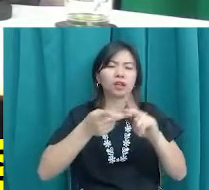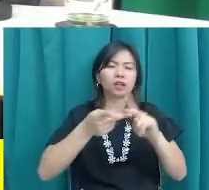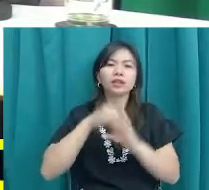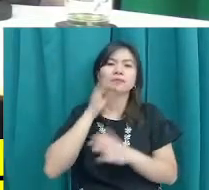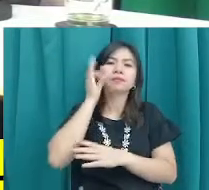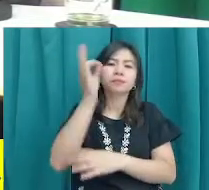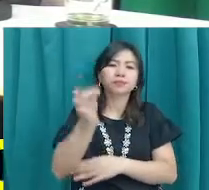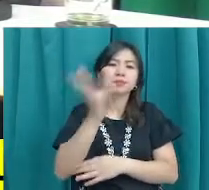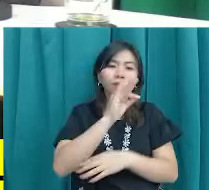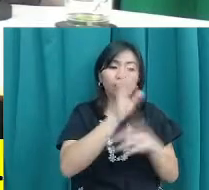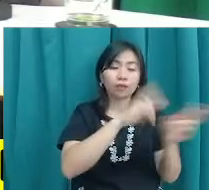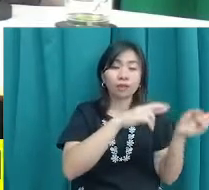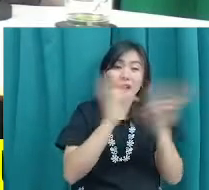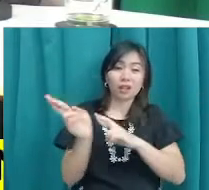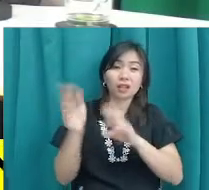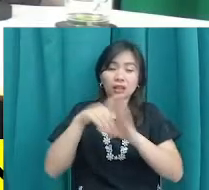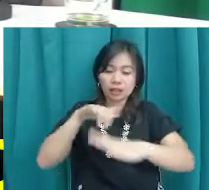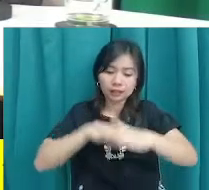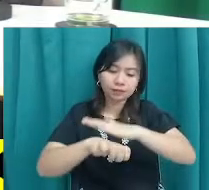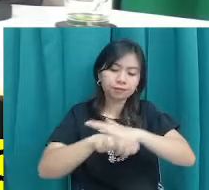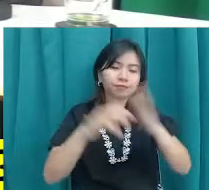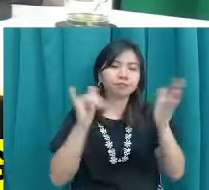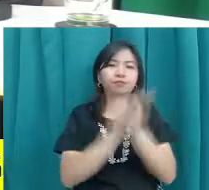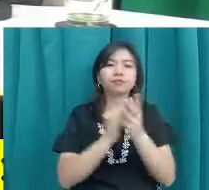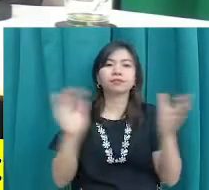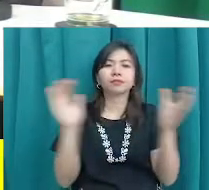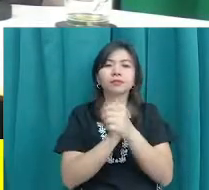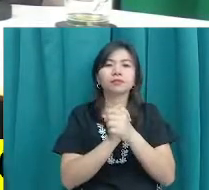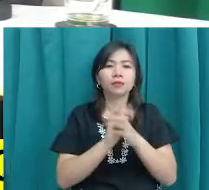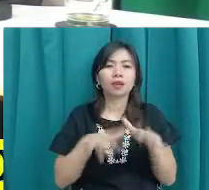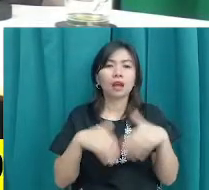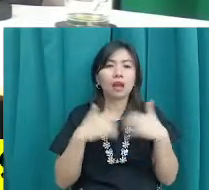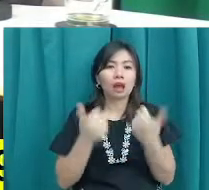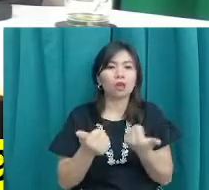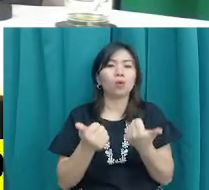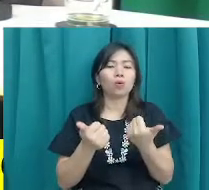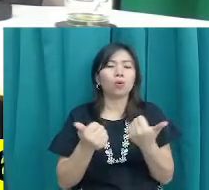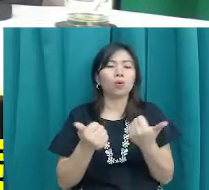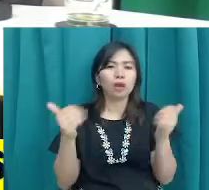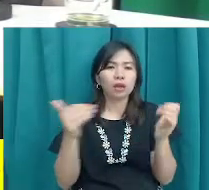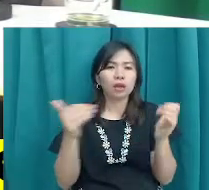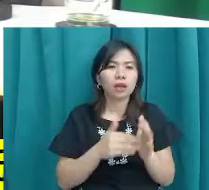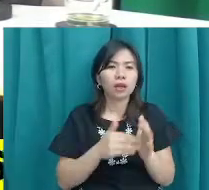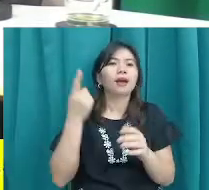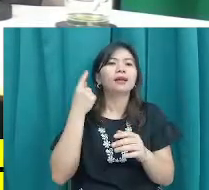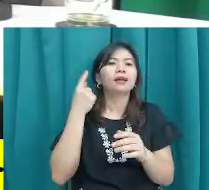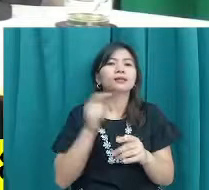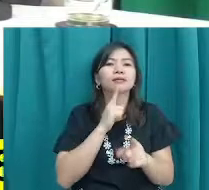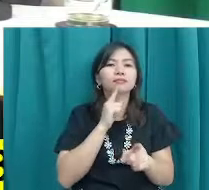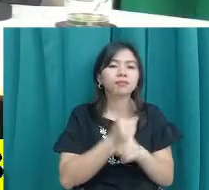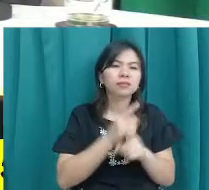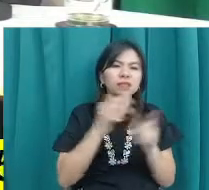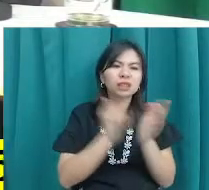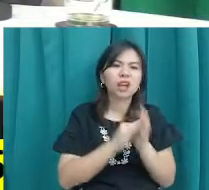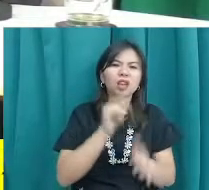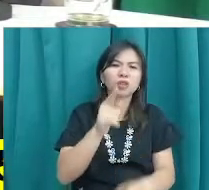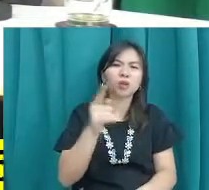paghahanda sa pagpasok mo sa pagpapamilya? Paano? The fact na meron ka pang katiting